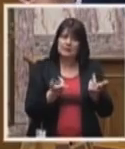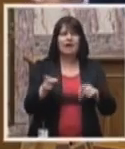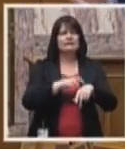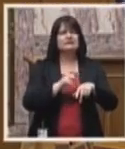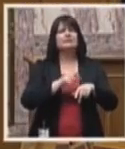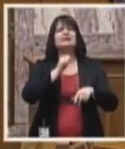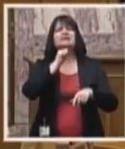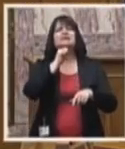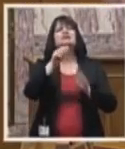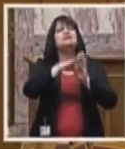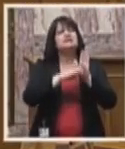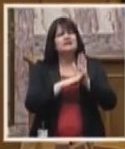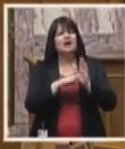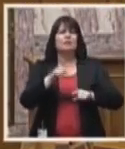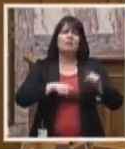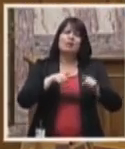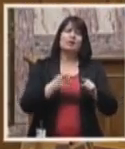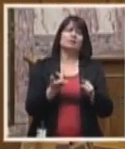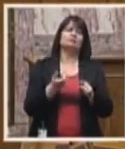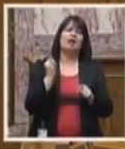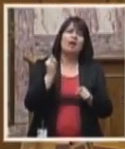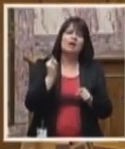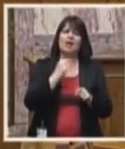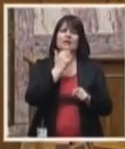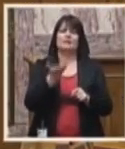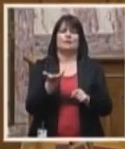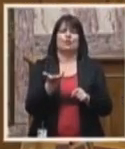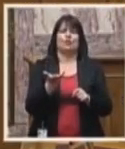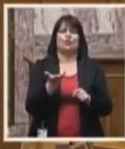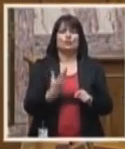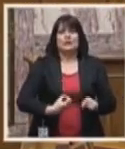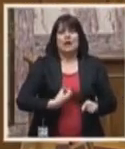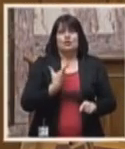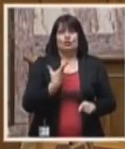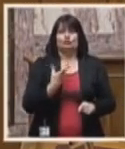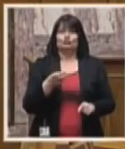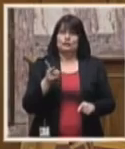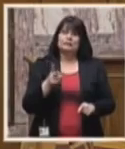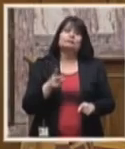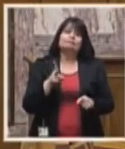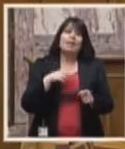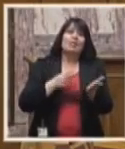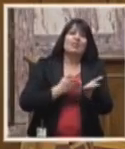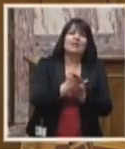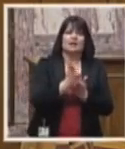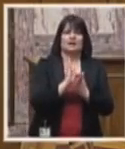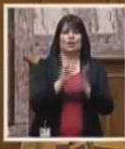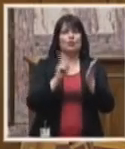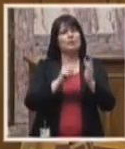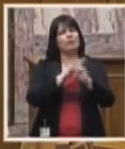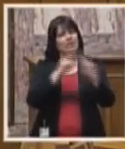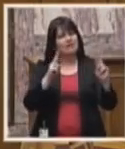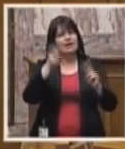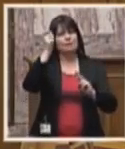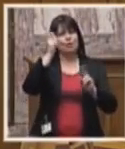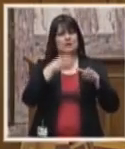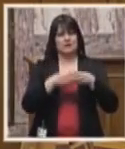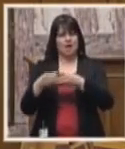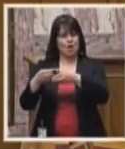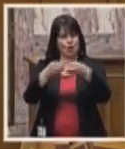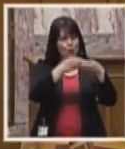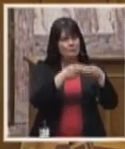αβελτηρίες που δεν έχουν επιτρέψει να δικαιωθεί το αίσθημα δικαίου, απόλυτη διαφάνεια στη λειτουργία των κομμάτων, πολιτικών,